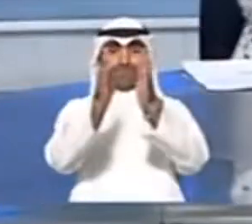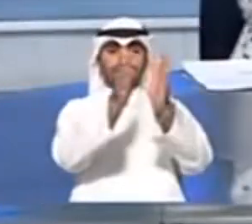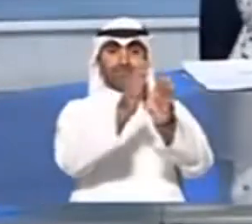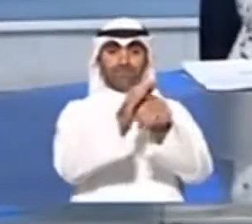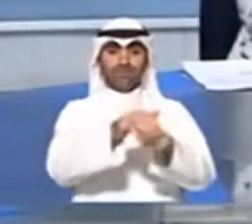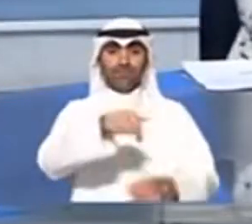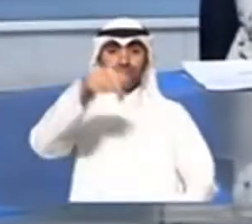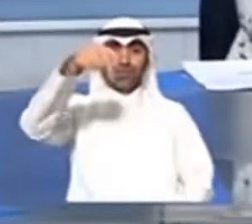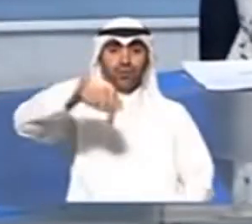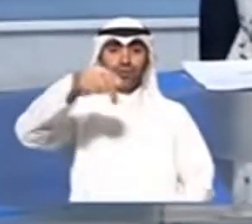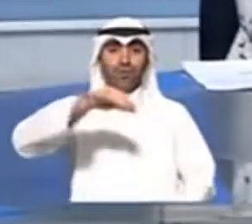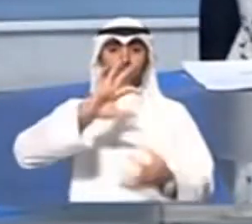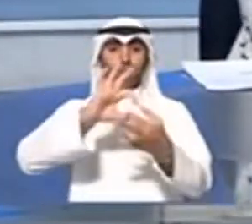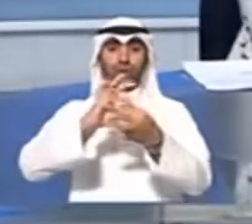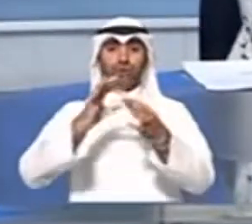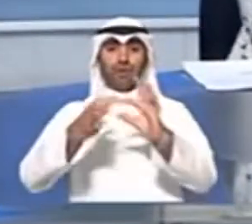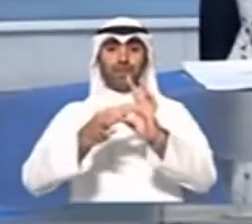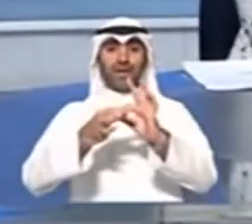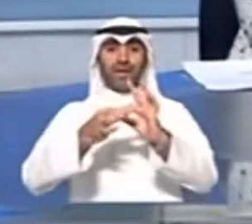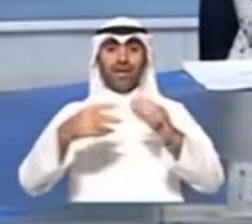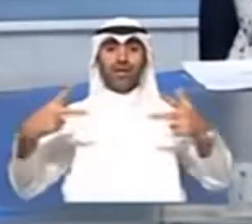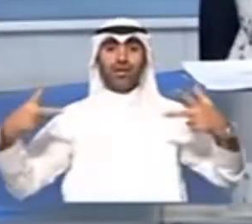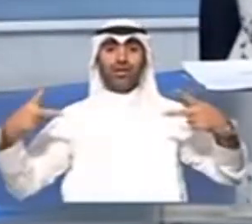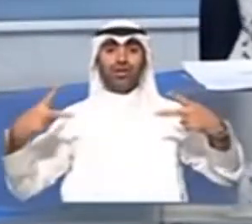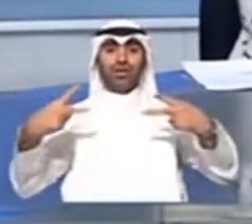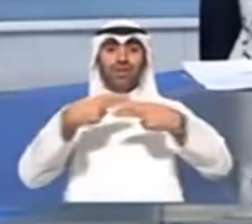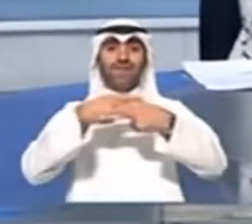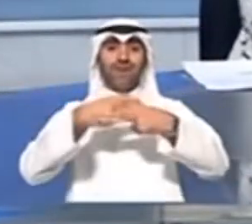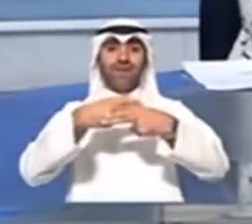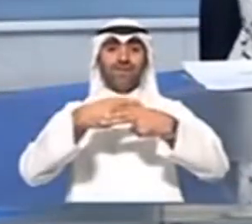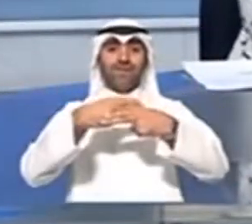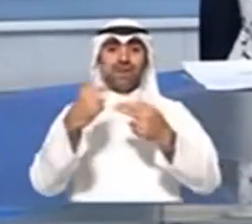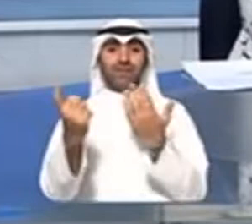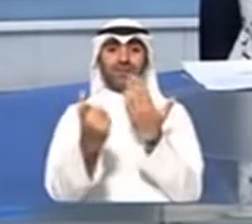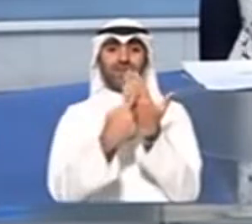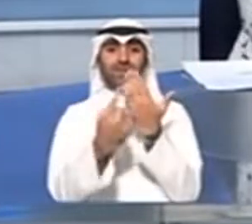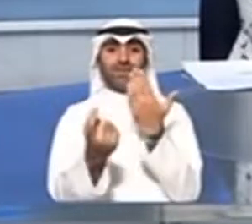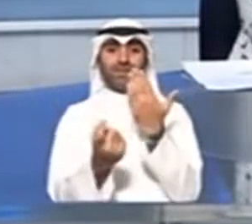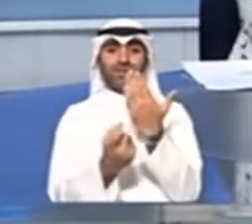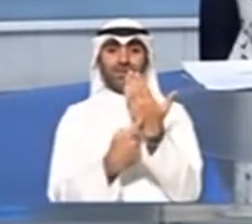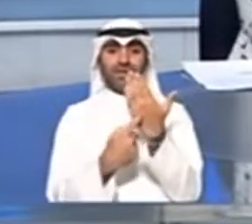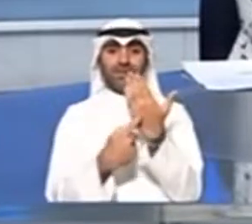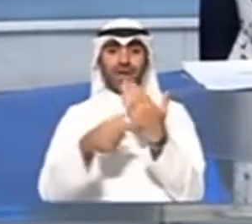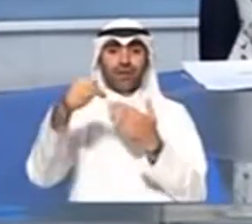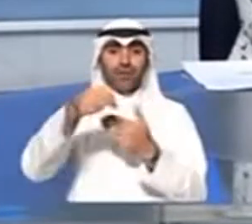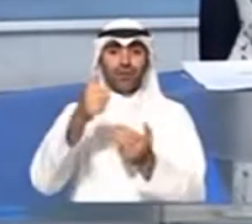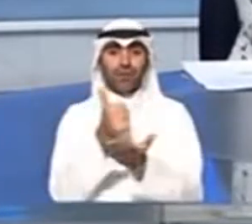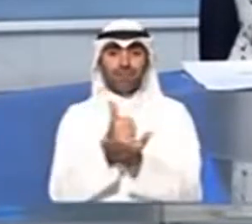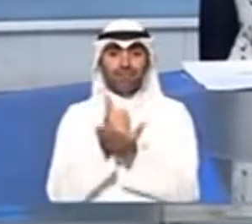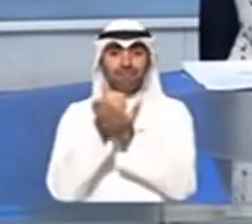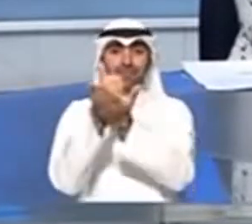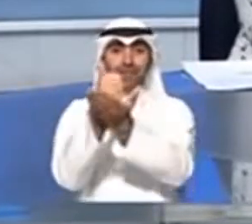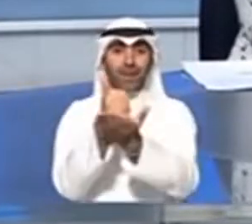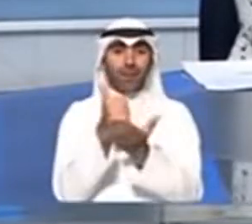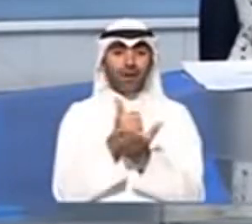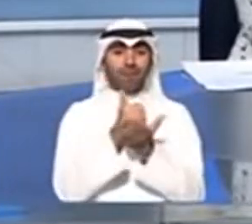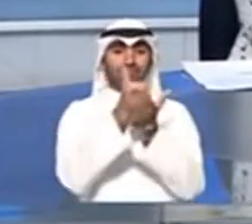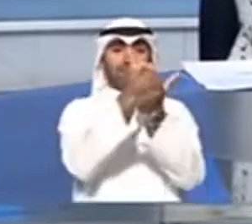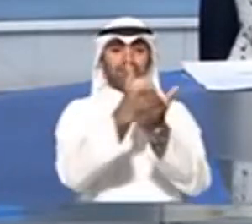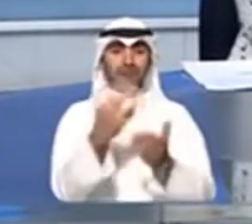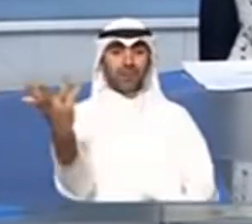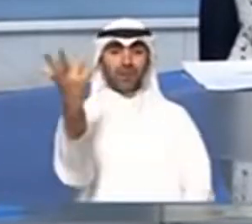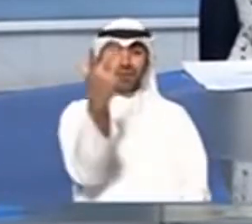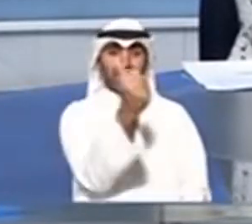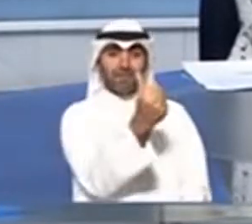استقبلت جمعية الشفافية الكويتية ممثلة بالمفوضية الأهلية الديمقراطية أكثر من 180